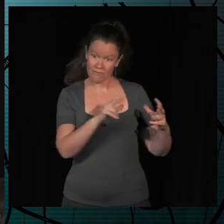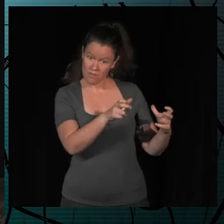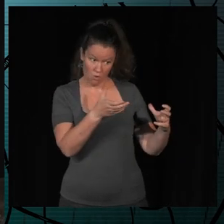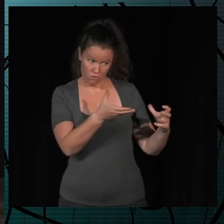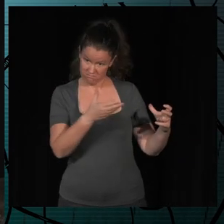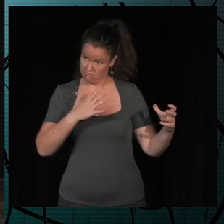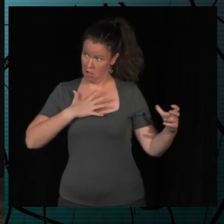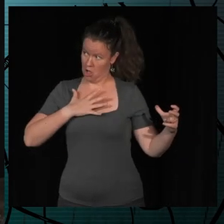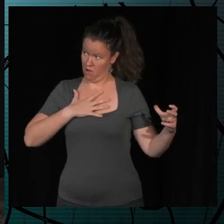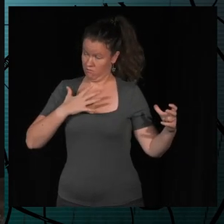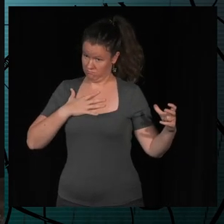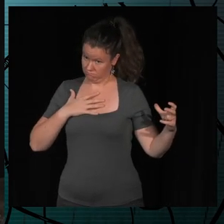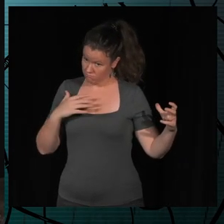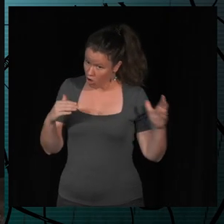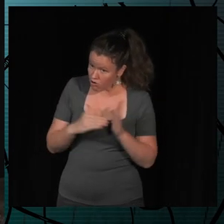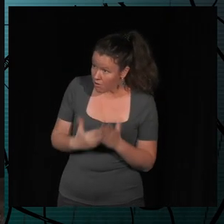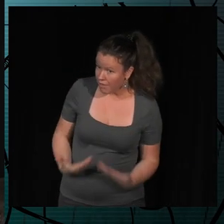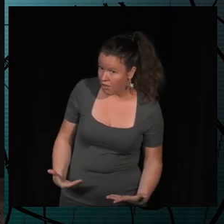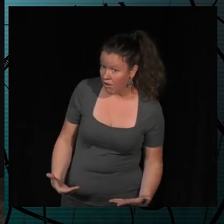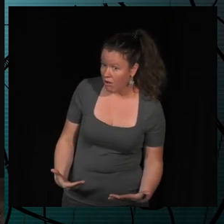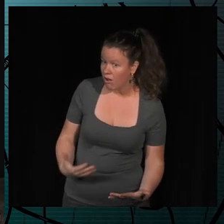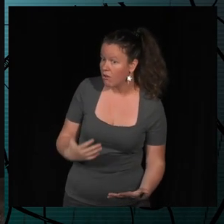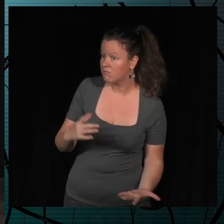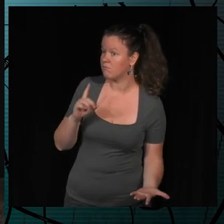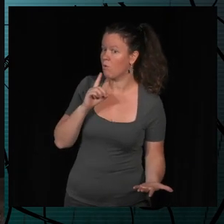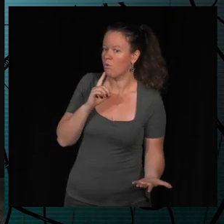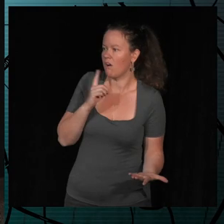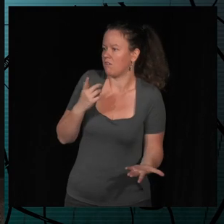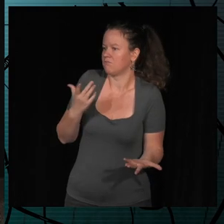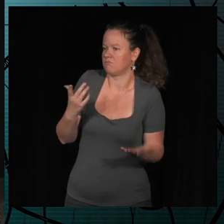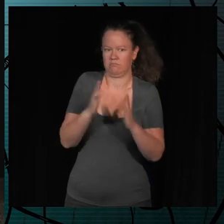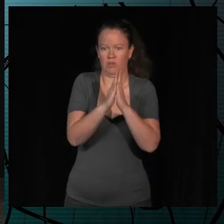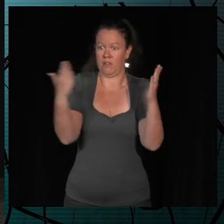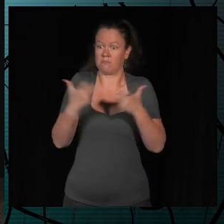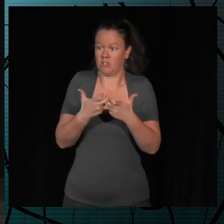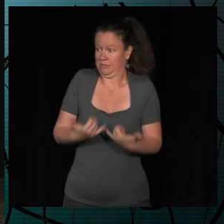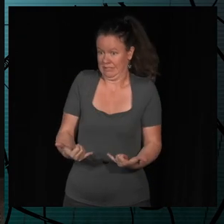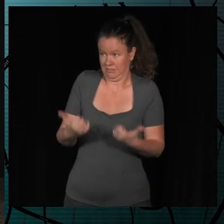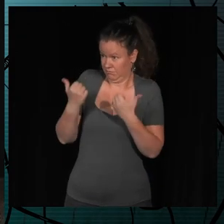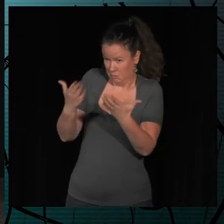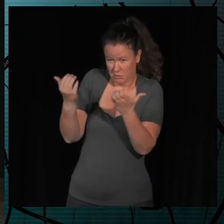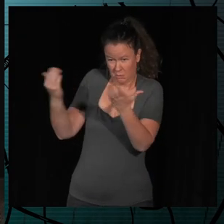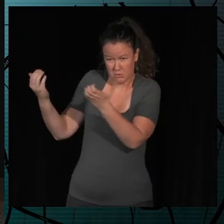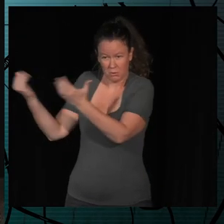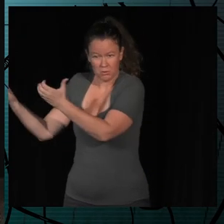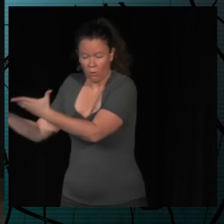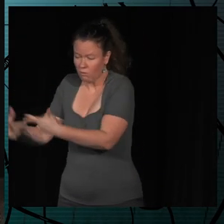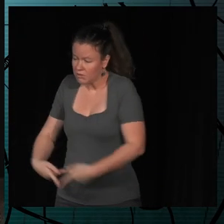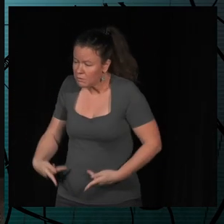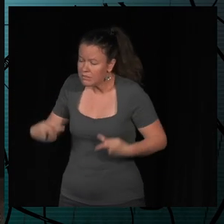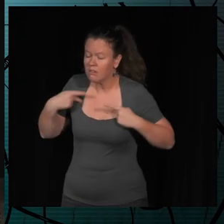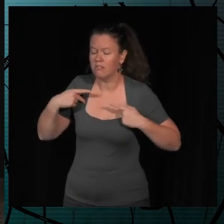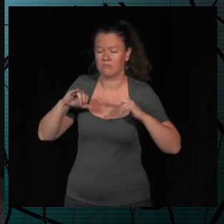des jeux vidéos alors que voilà la bibliothèque qui nous accueille propose euh des services et des